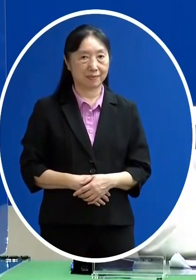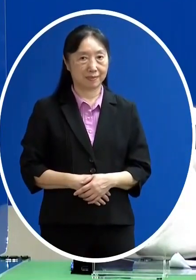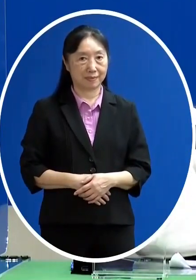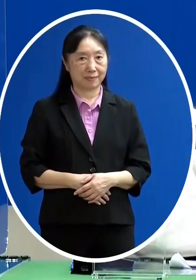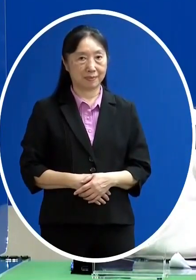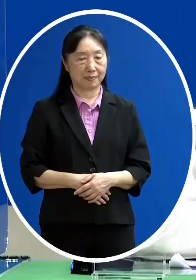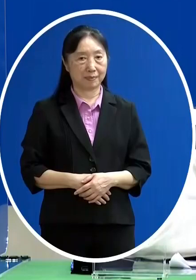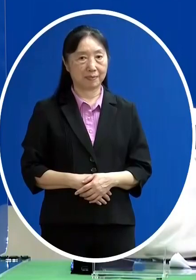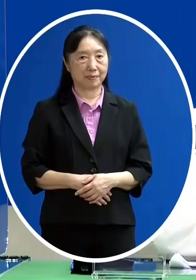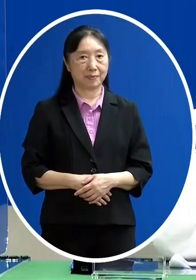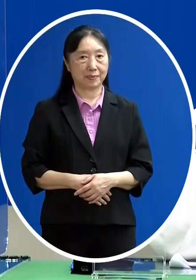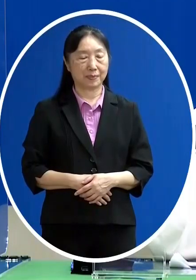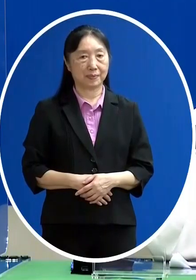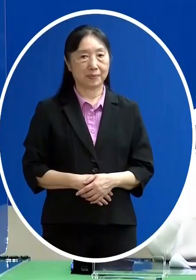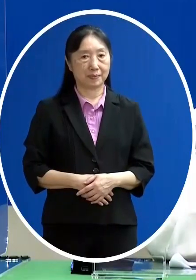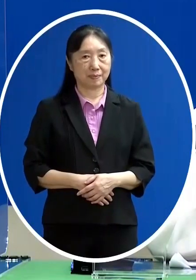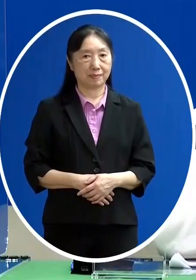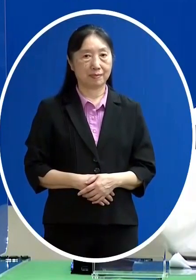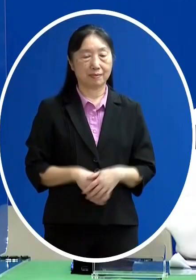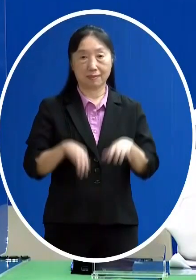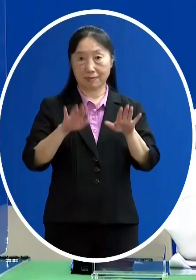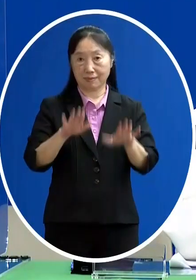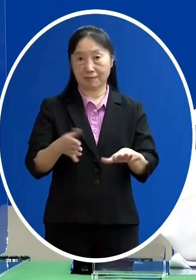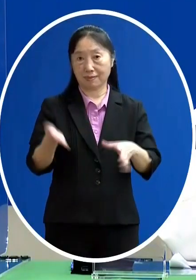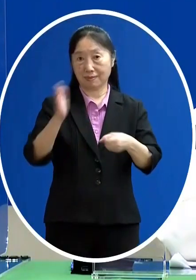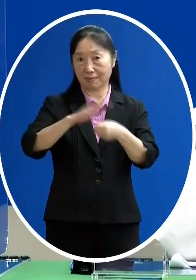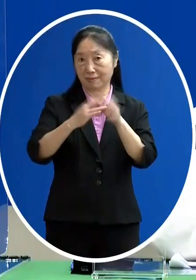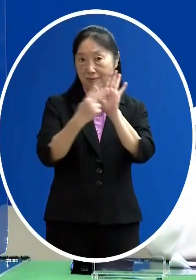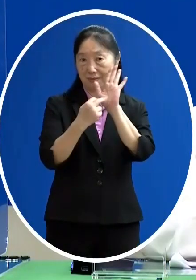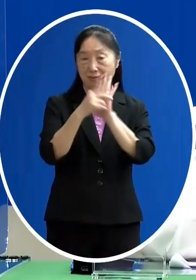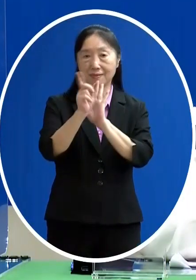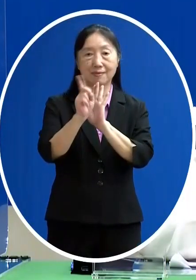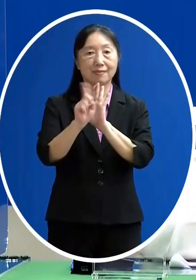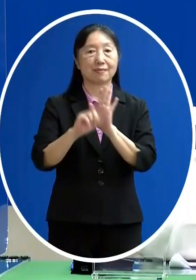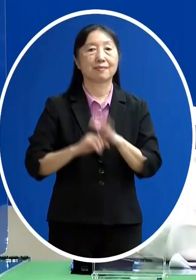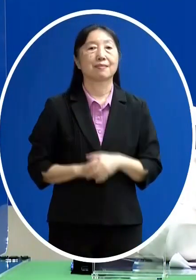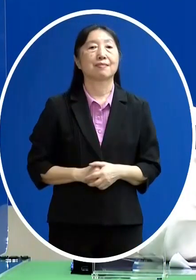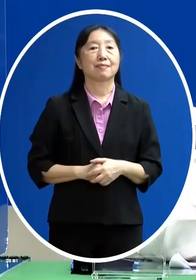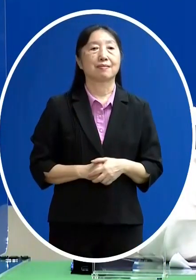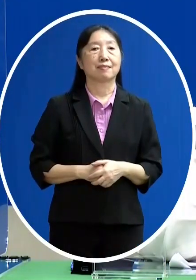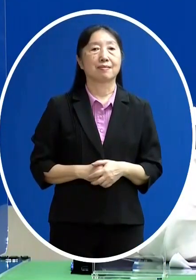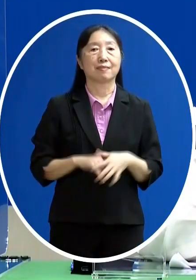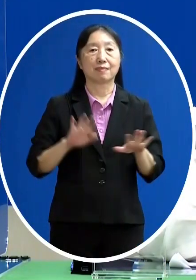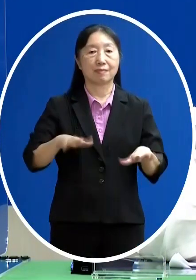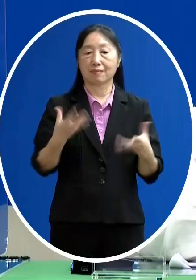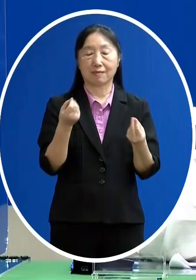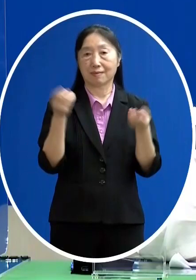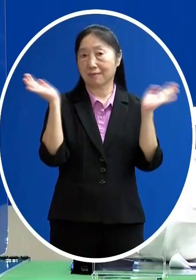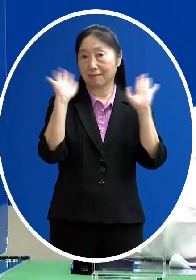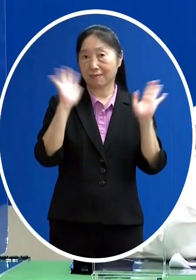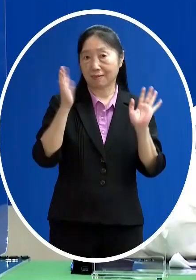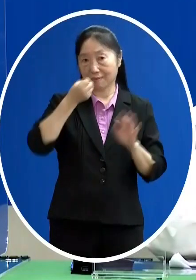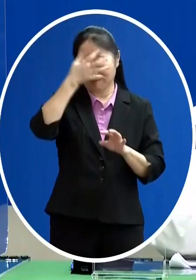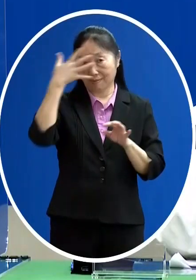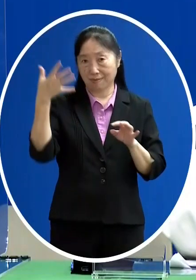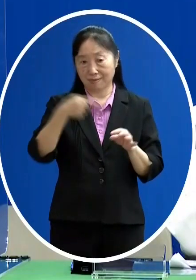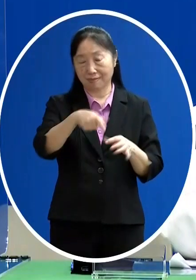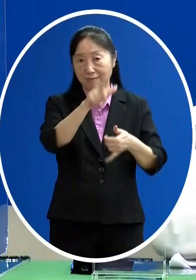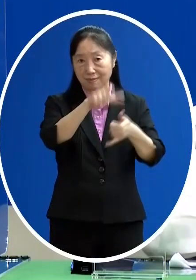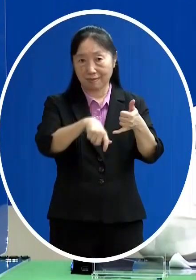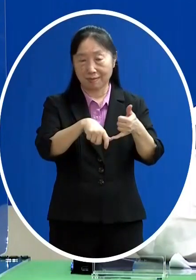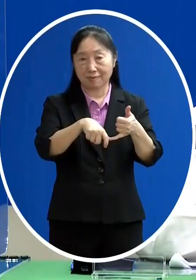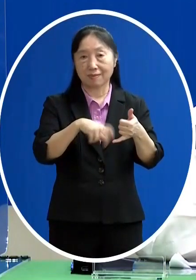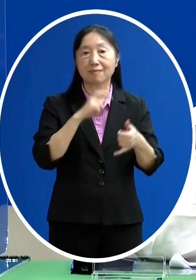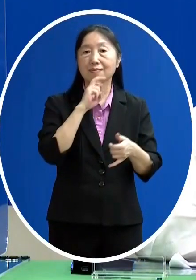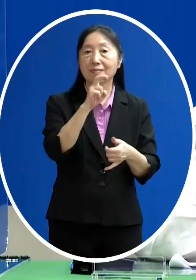那在今天的这个特别口头补充的个案哈，其中我们今天没有儿童或青少年或比